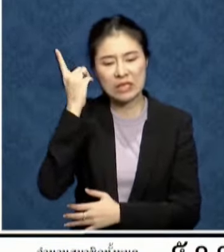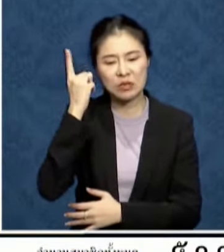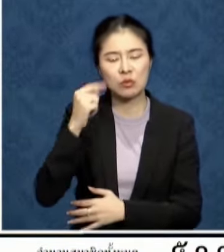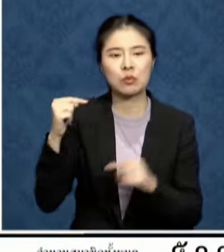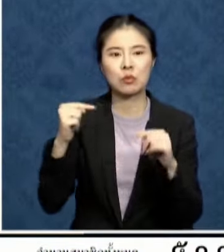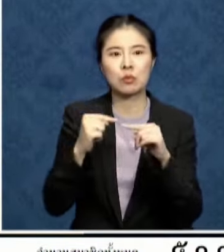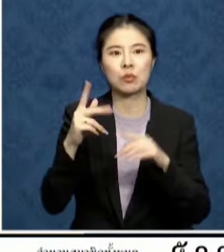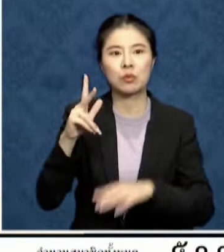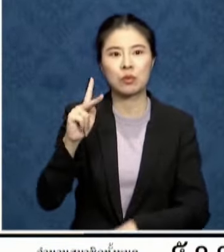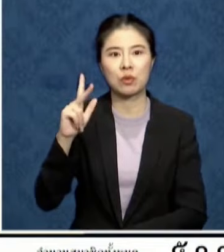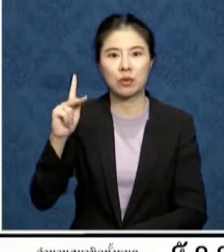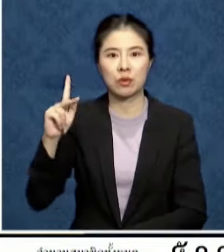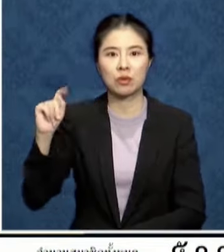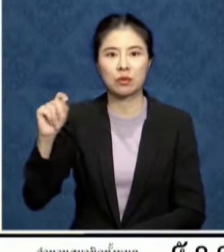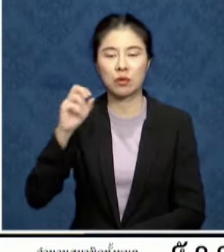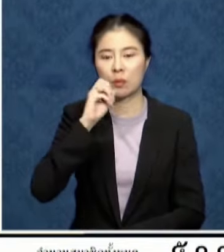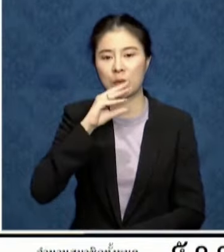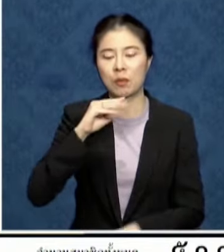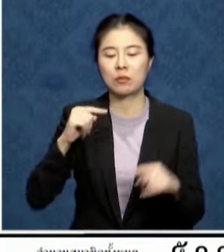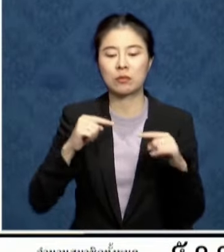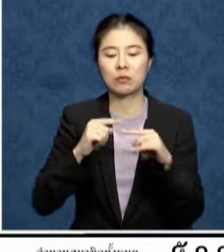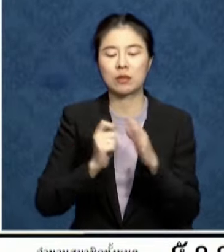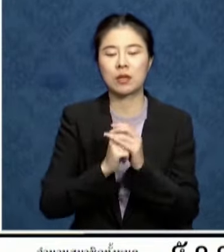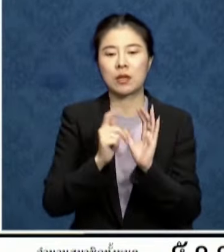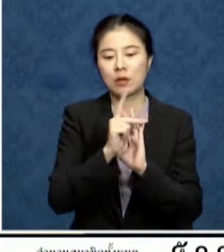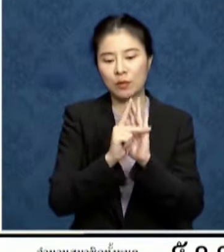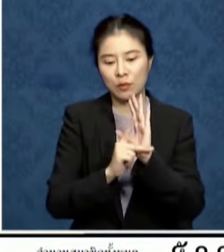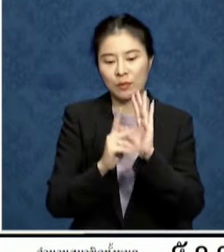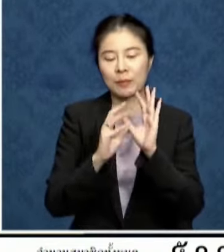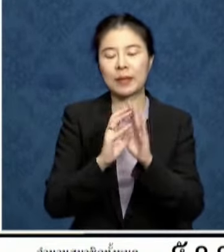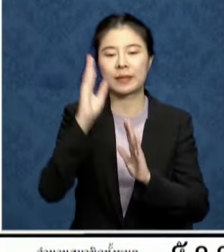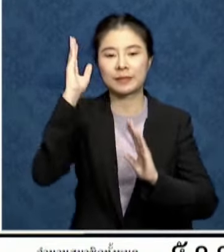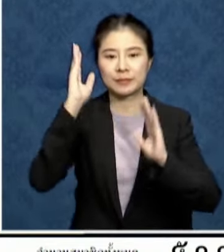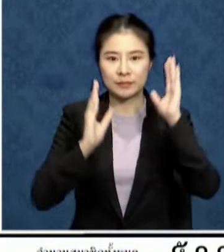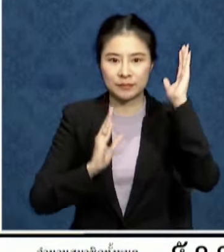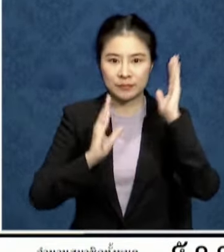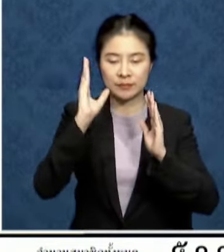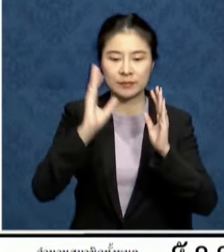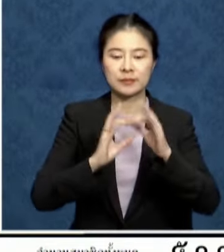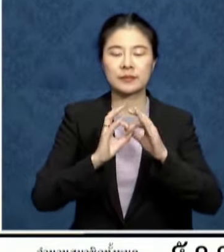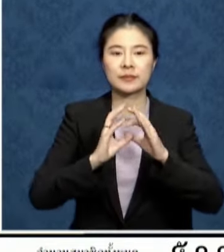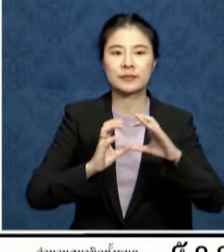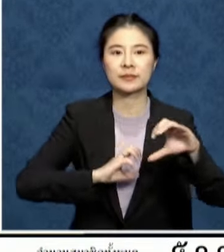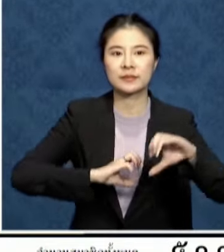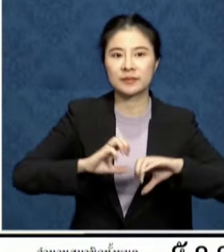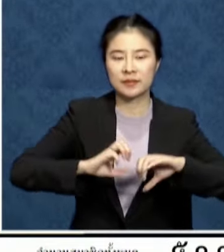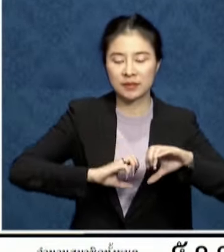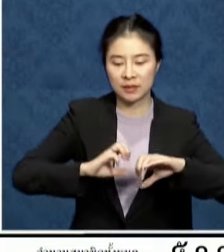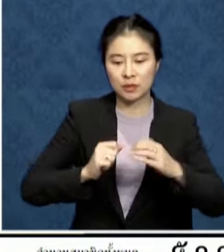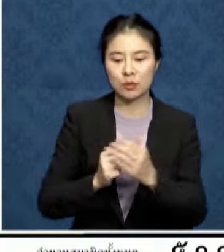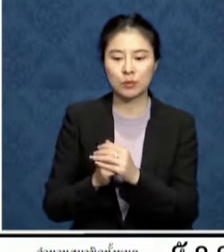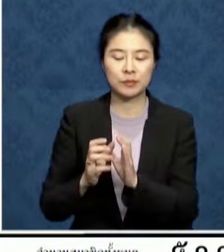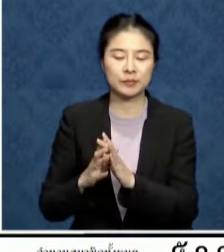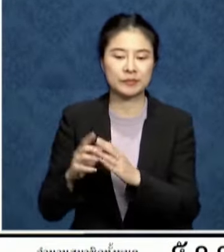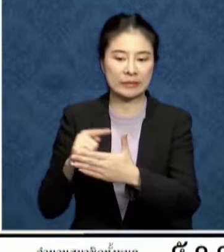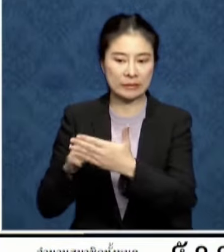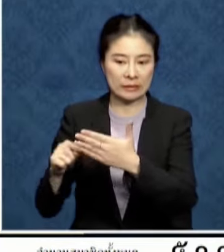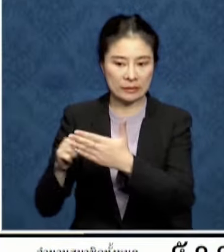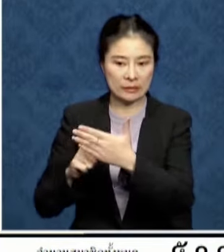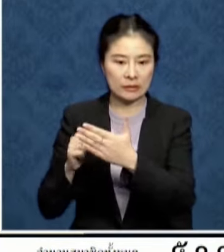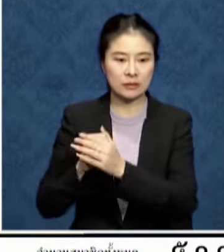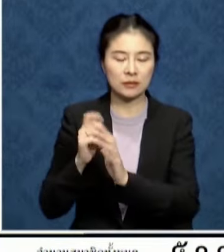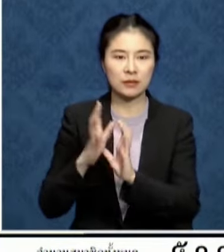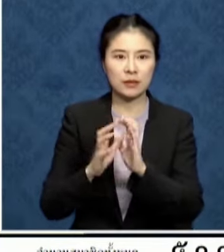เป็นข้อกังวลของกกต.ที่บอกว่ากฎหมายประชามติปัจจุบันนั้นอาจจะทำให้การดำเนินการจัดประชามติในวันเดียวกับวันเลือกตั้งนั้นมีความท้าทายม